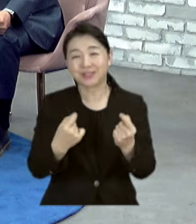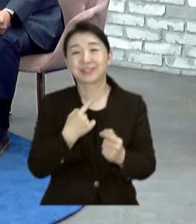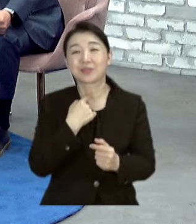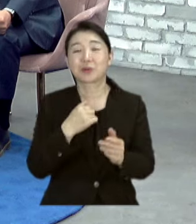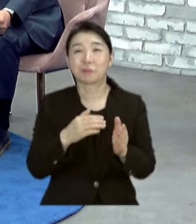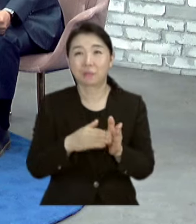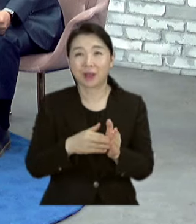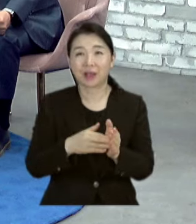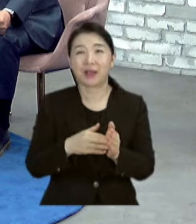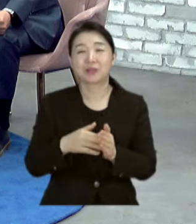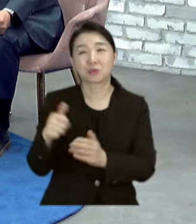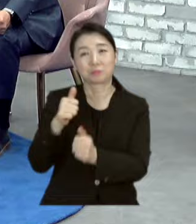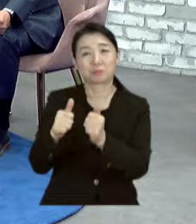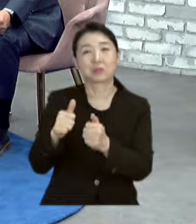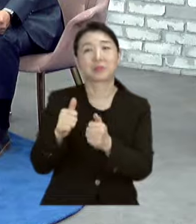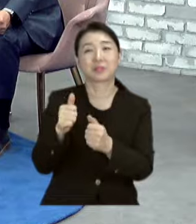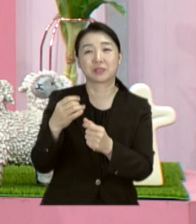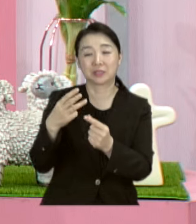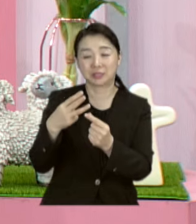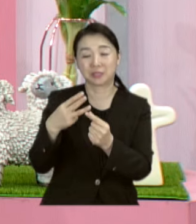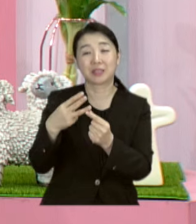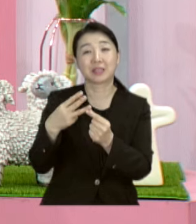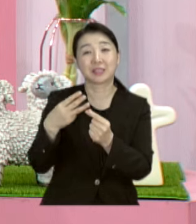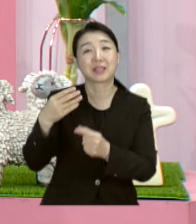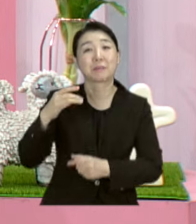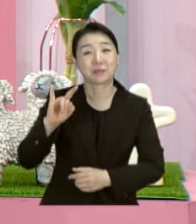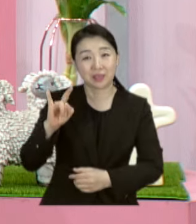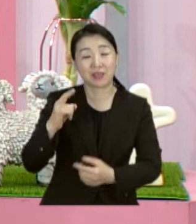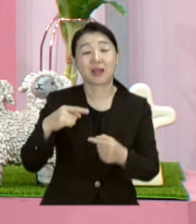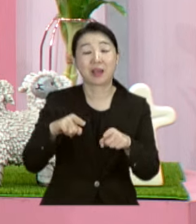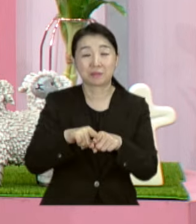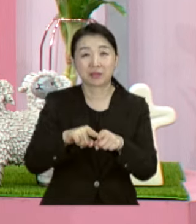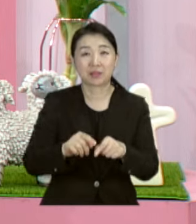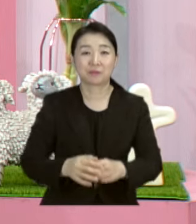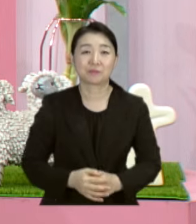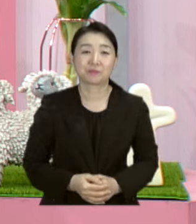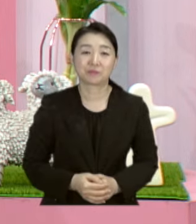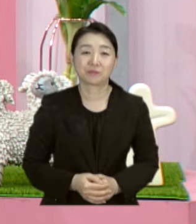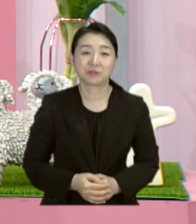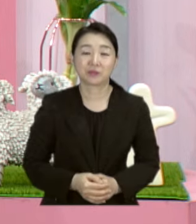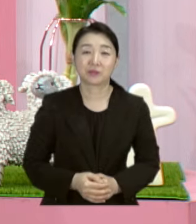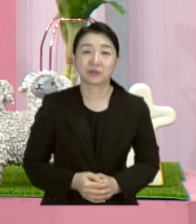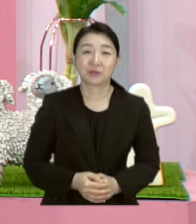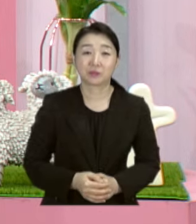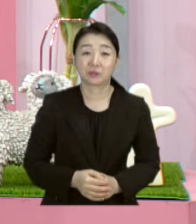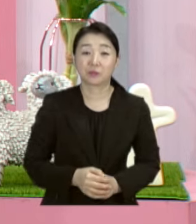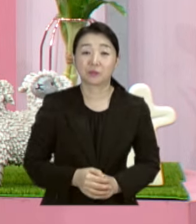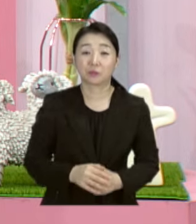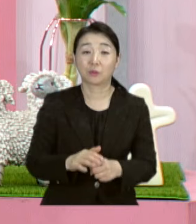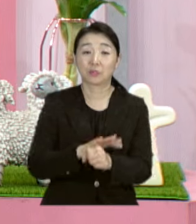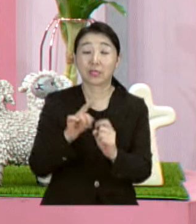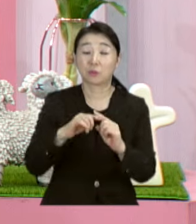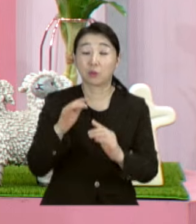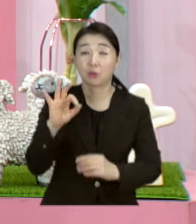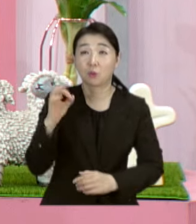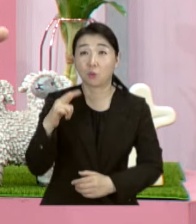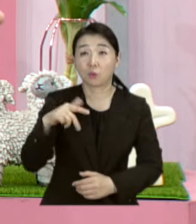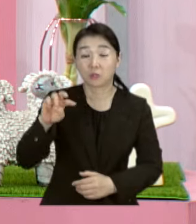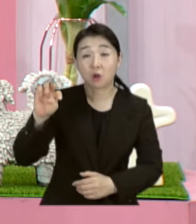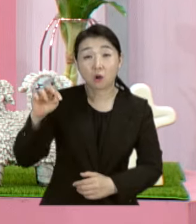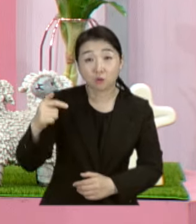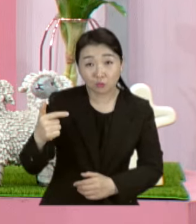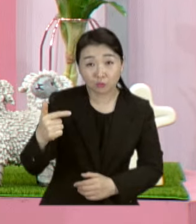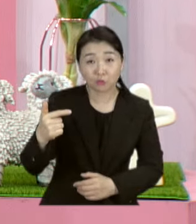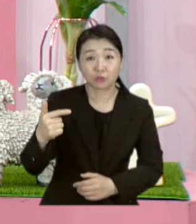그래서 3대째 목회자, 또 저희 형님 예. 사랑의 오정년 목사, 네, 네. 저희 형님이 같이 하니까 그때는